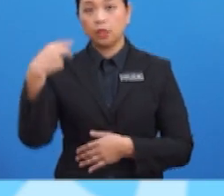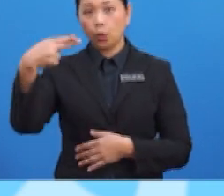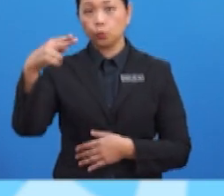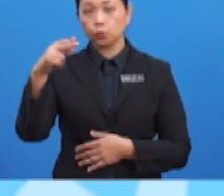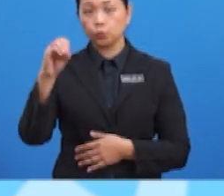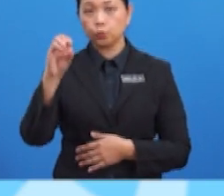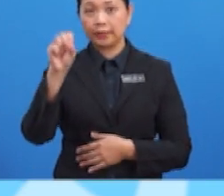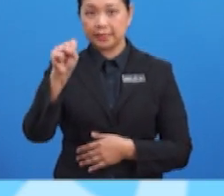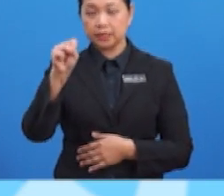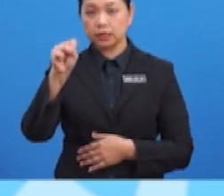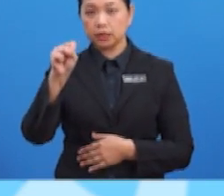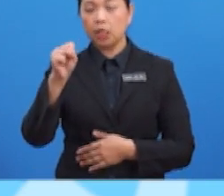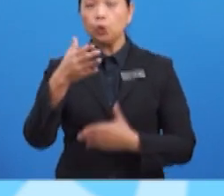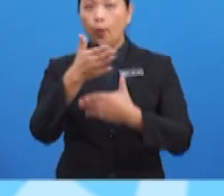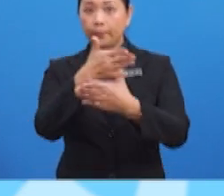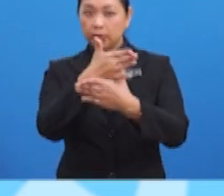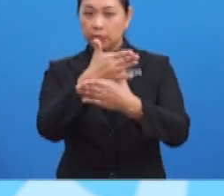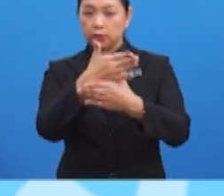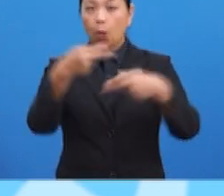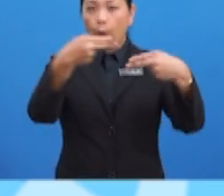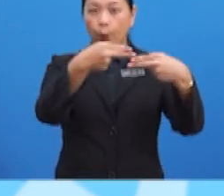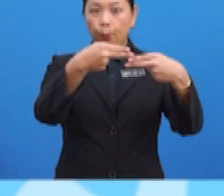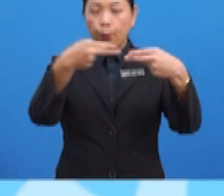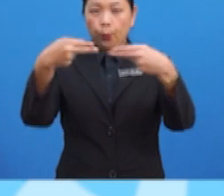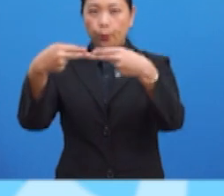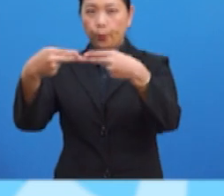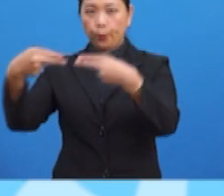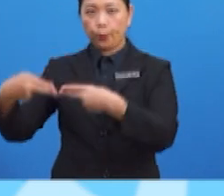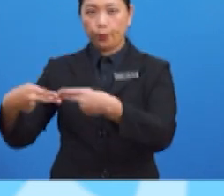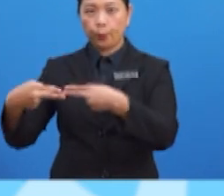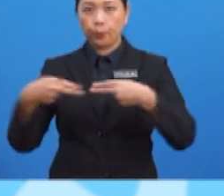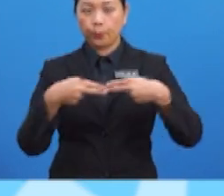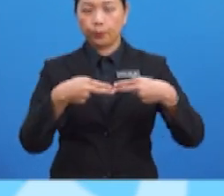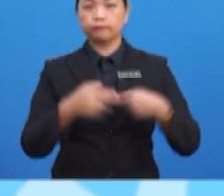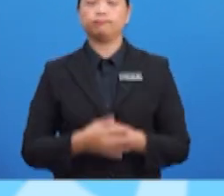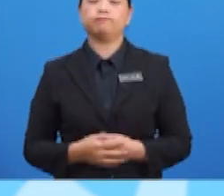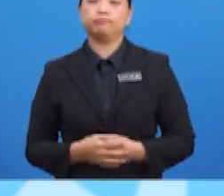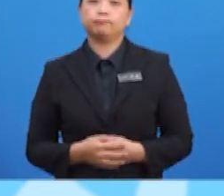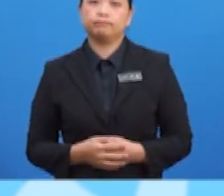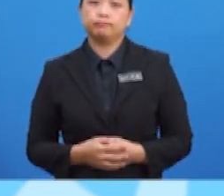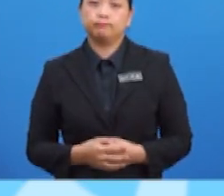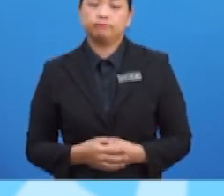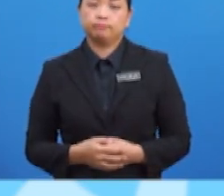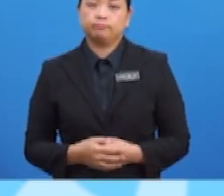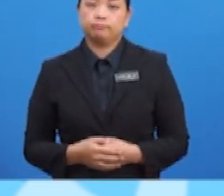merupakan bahagian yang menghubung antara satu bahagian dengan satu bahagian yang lain dalam